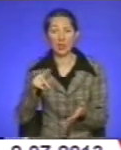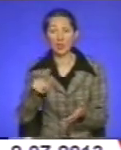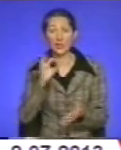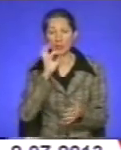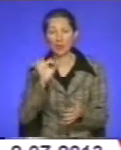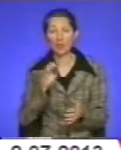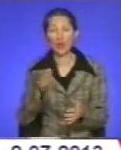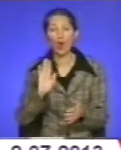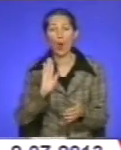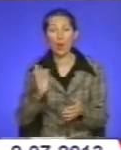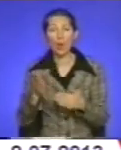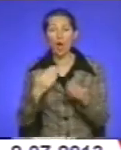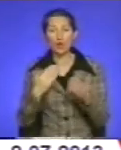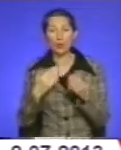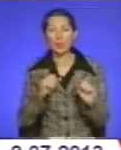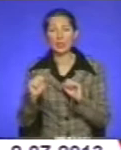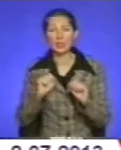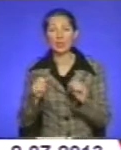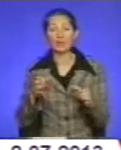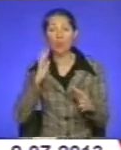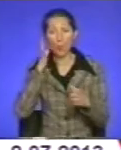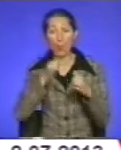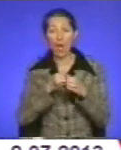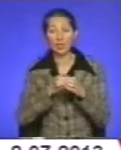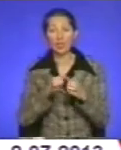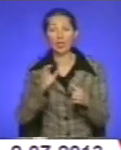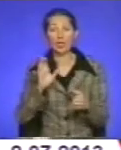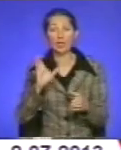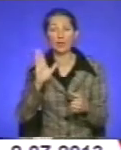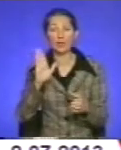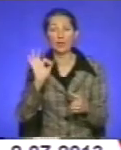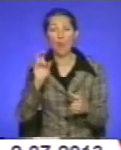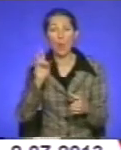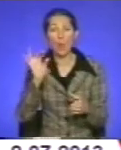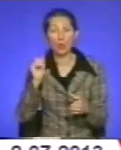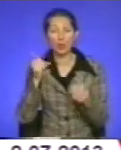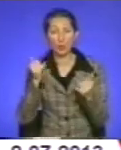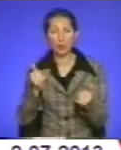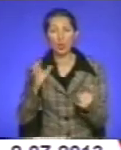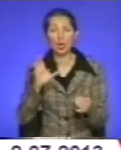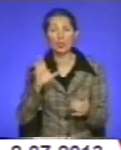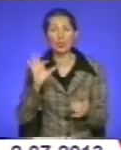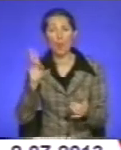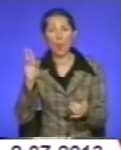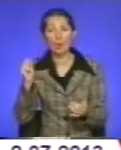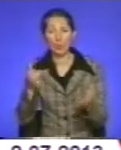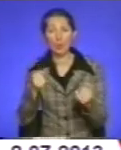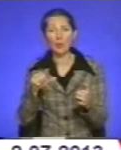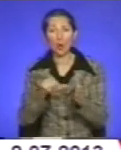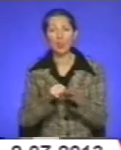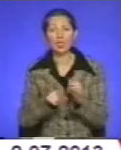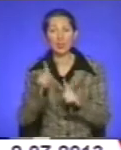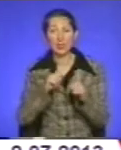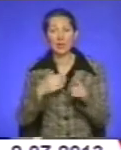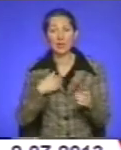партії «Всеукраїнська свобода», що сьогодні «Свобода» прийме участь в сесії і ми можемо прийняти сьогодні бюджет.